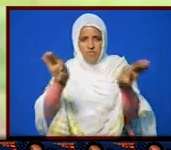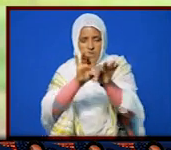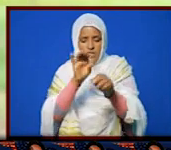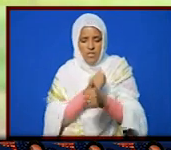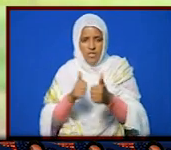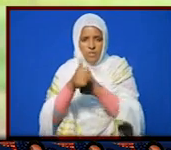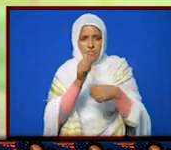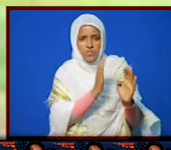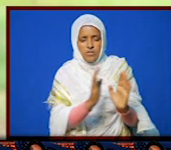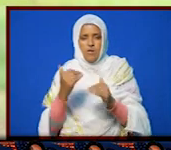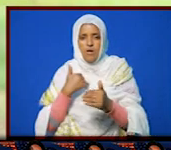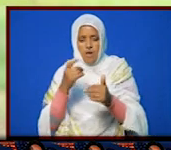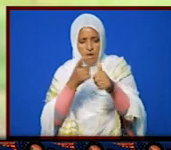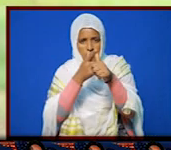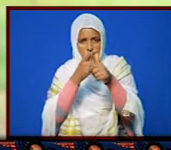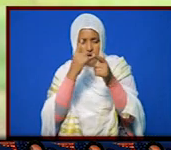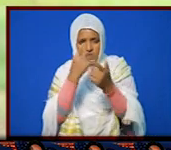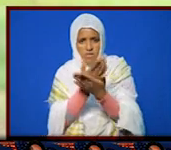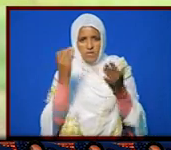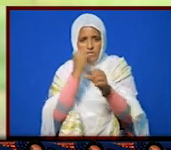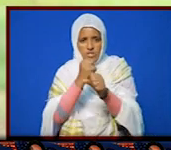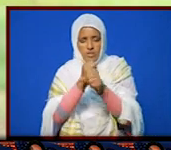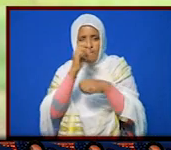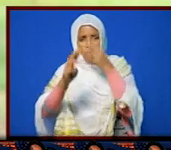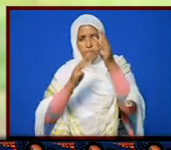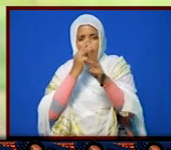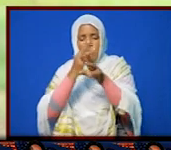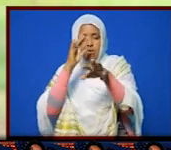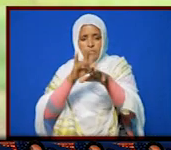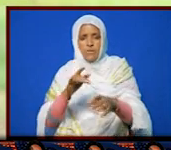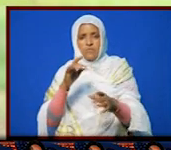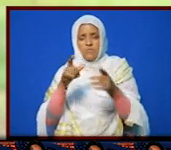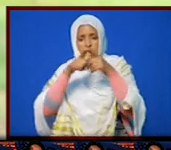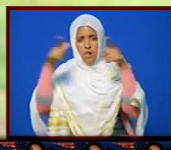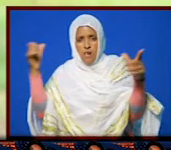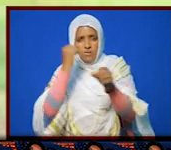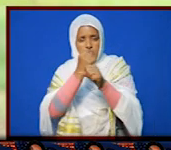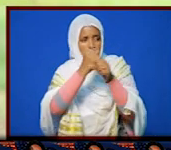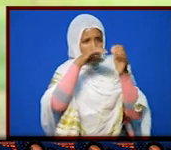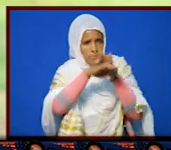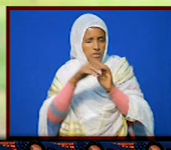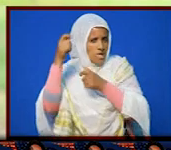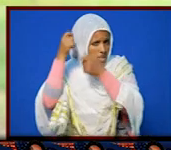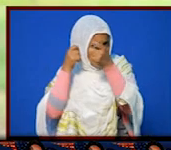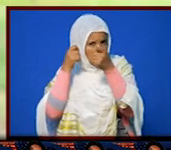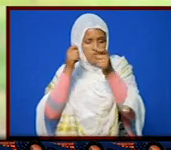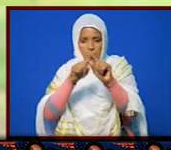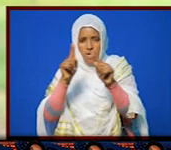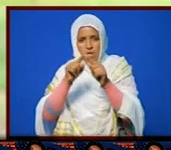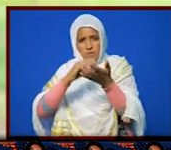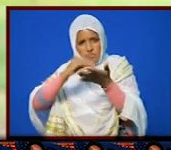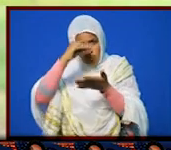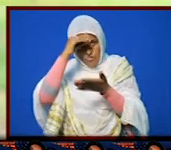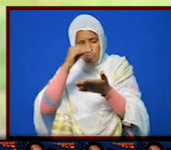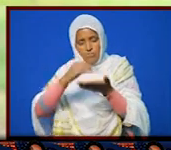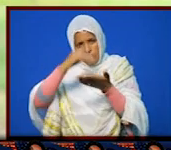ስራዎች ያስፈልጋሉ፣ ቅድመ ዝግጅቶች አሉ። አንድ ነገር ለምንሰራ ለዓለም መቼም በዓለማችን በትልቅ ስራ ለመቀጠር